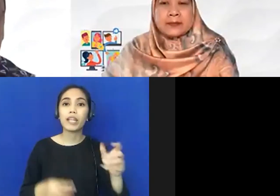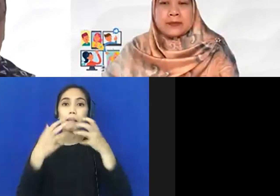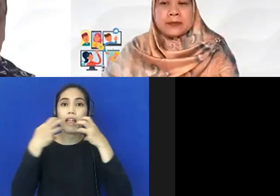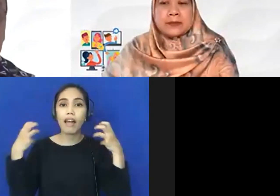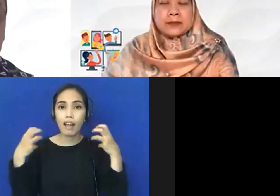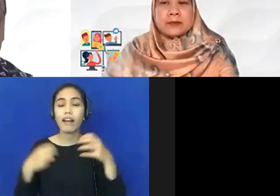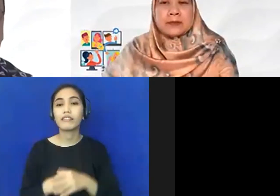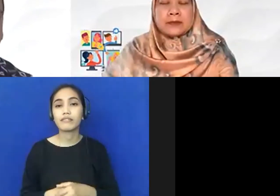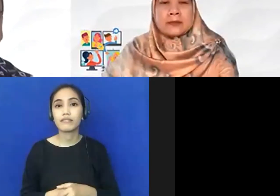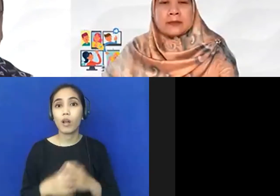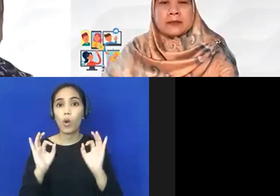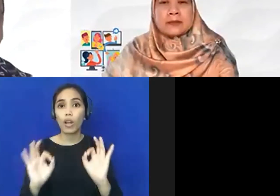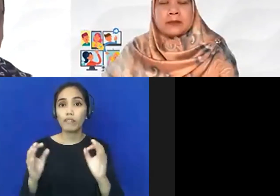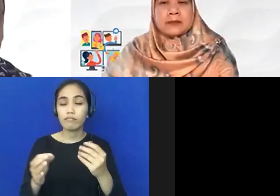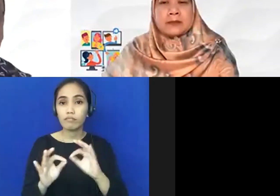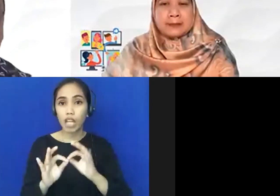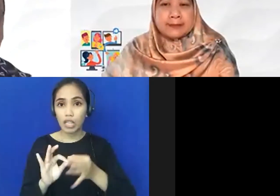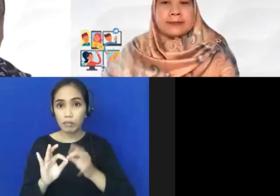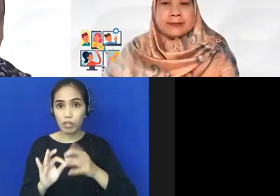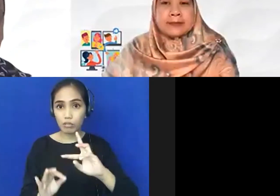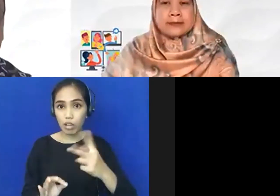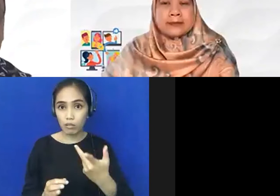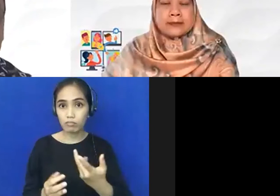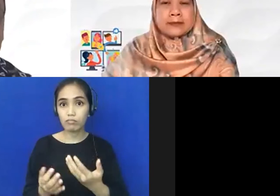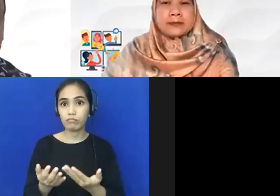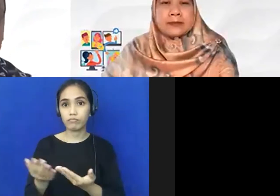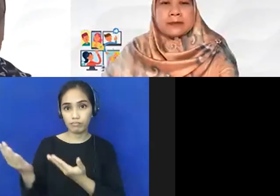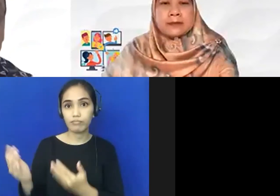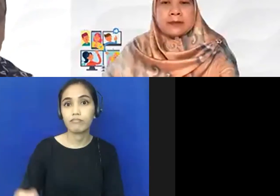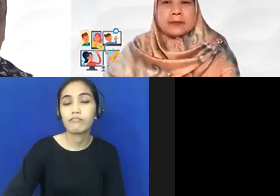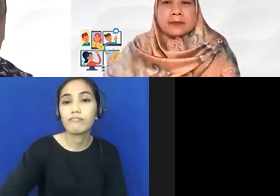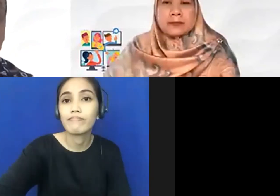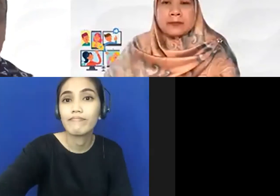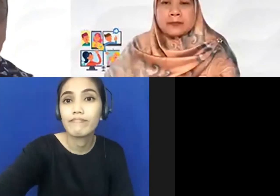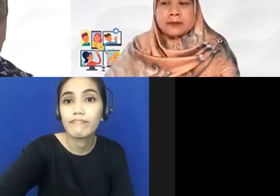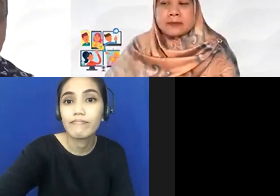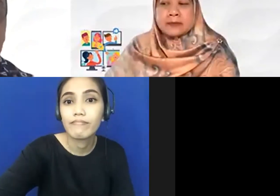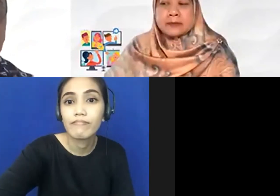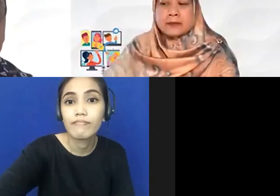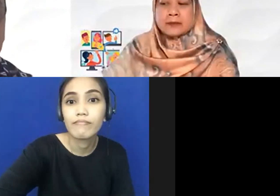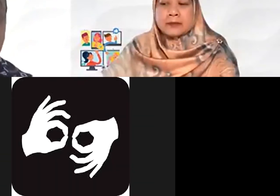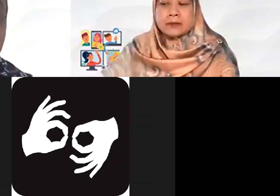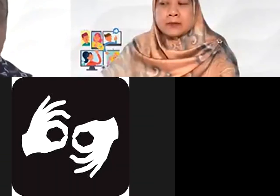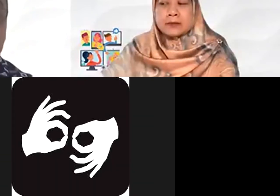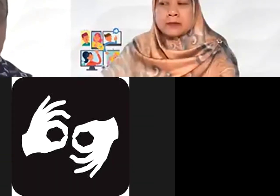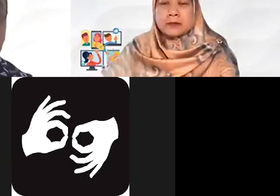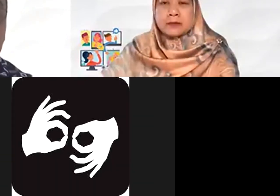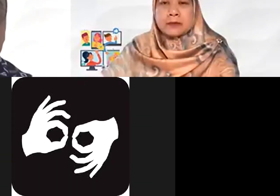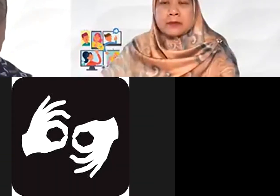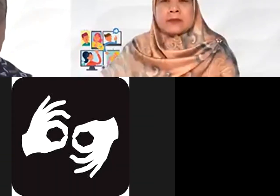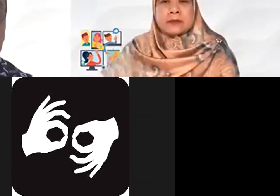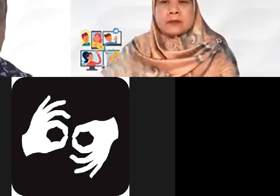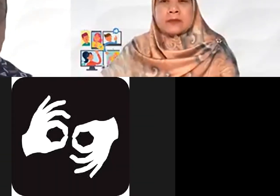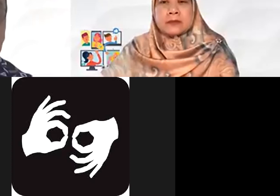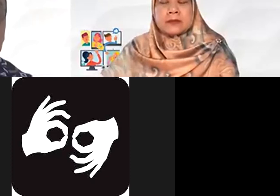Oke, Ibu mungkin langsung aja, kami juga mungkin sudah pengen tahu sebenarnya apa sih dampaknya